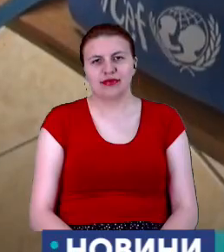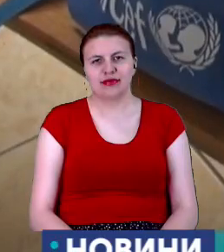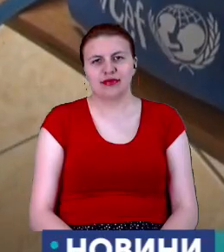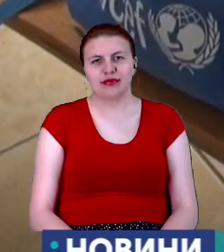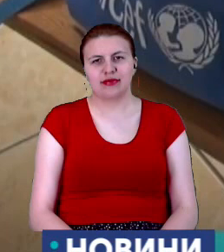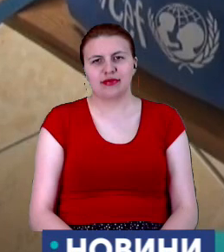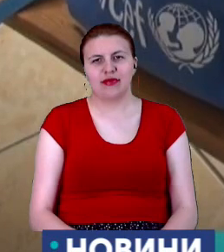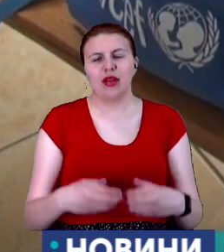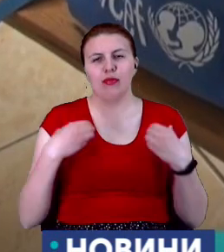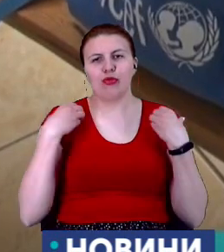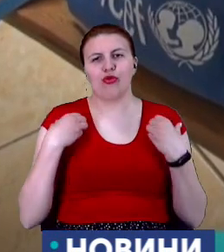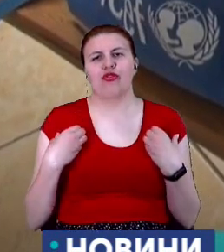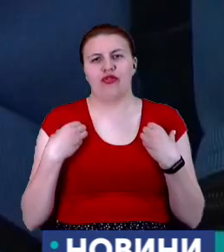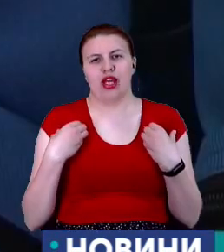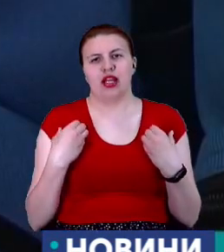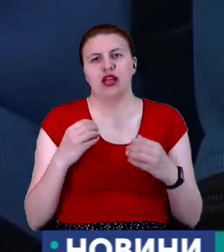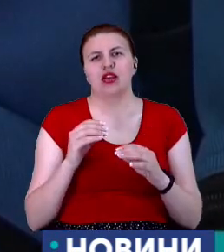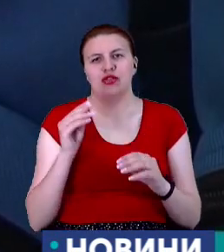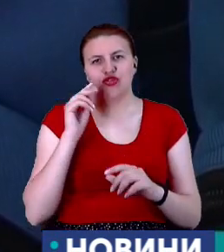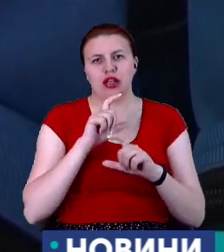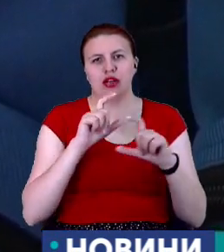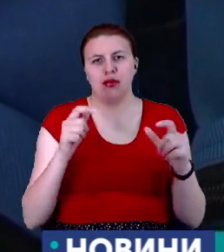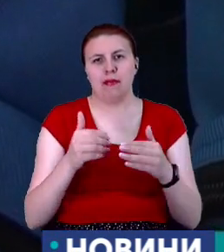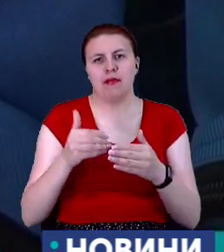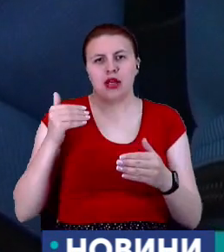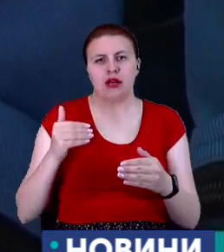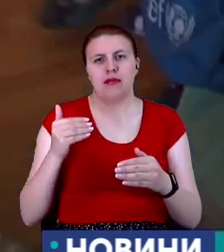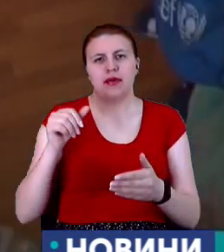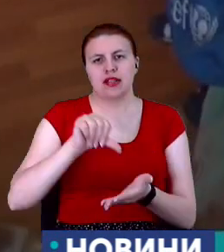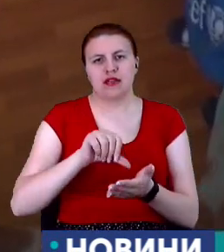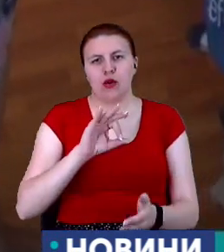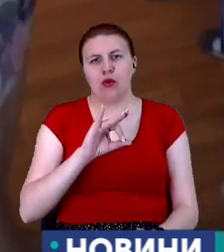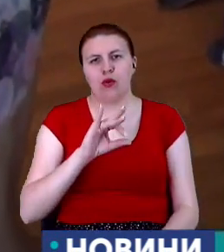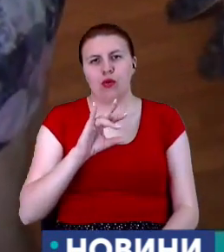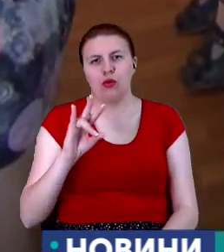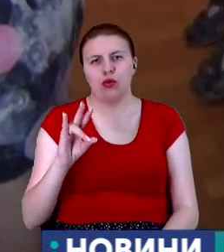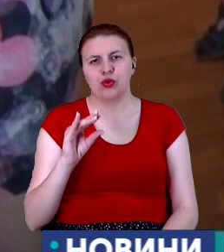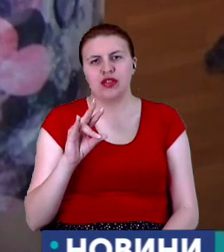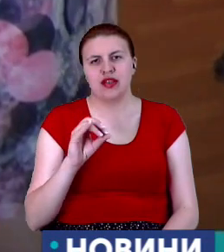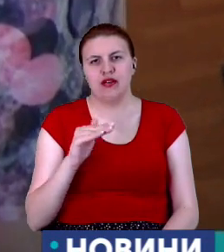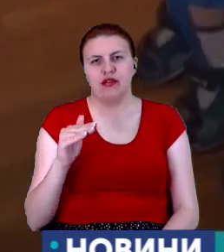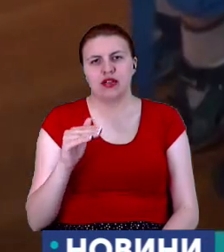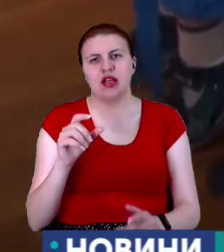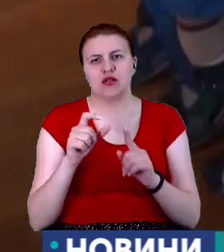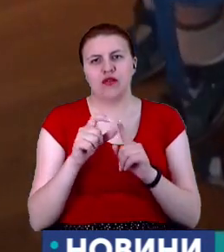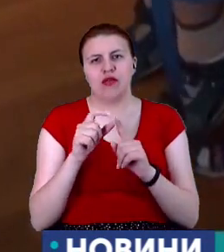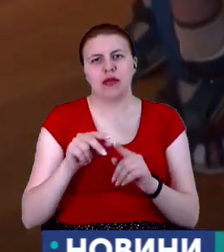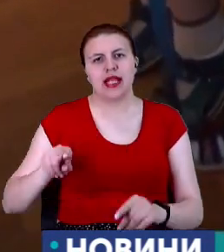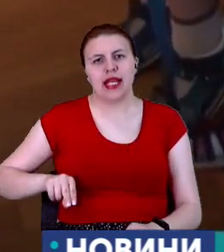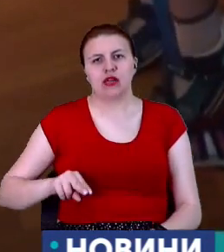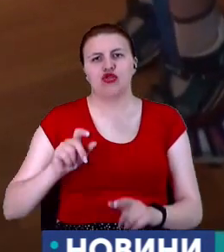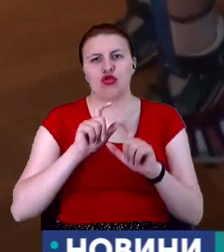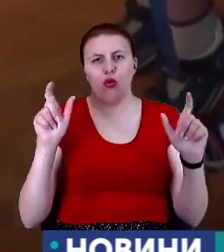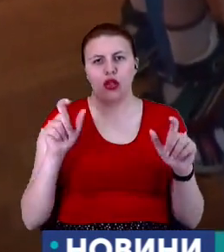Портфелі та шкільне приладдя напередодні передали представники Міжнародного фонду ООН ЮНІСЕФ. За словами директорки школи Ірини Шарипіної, до